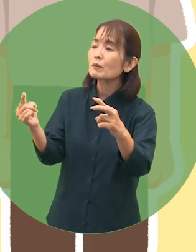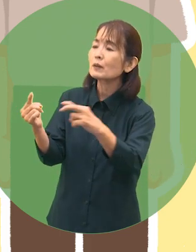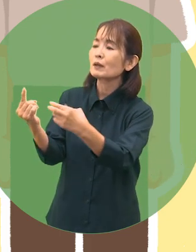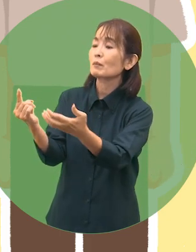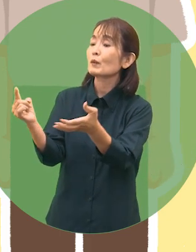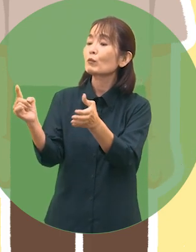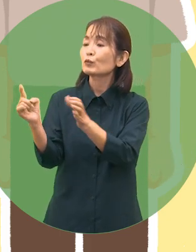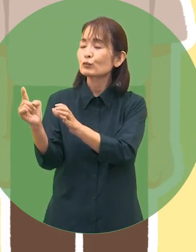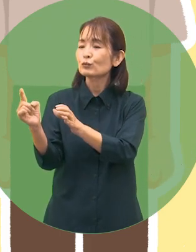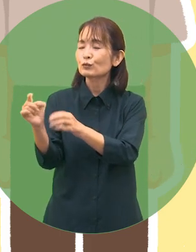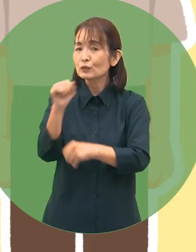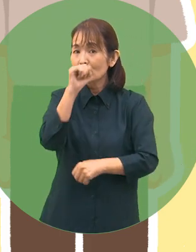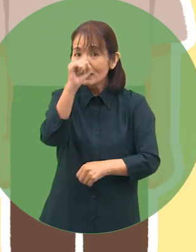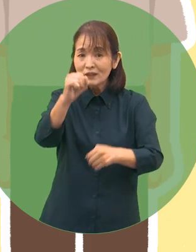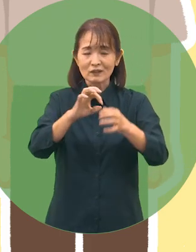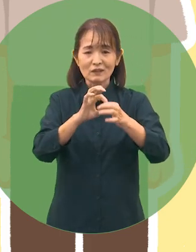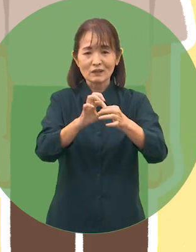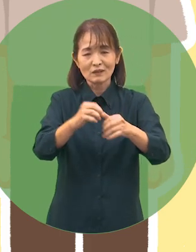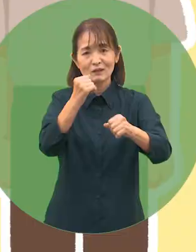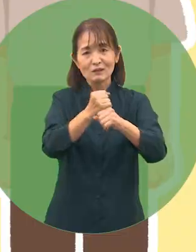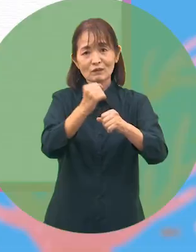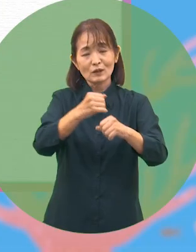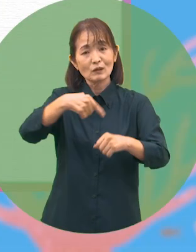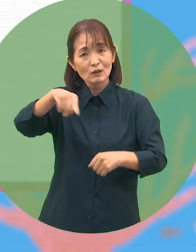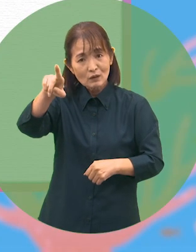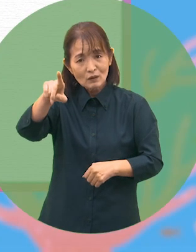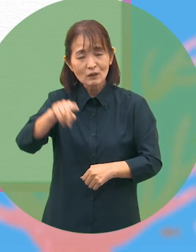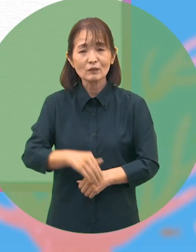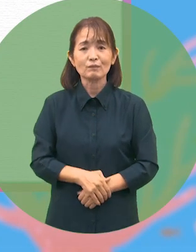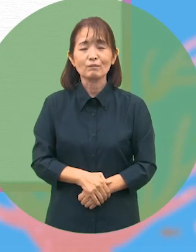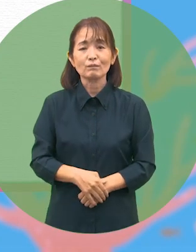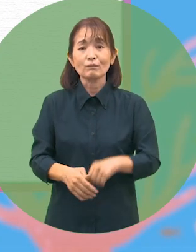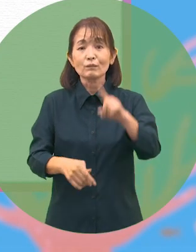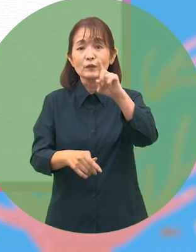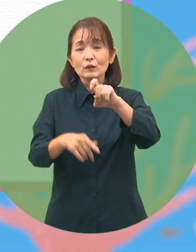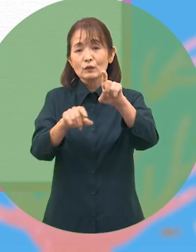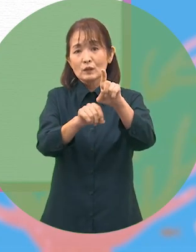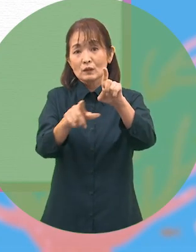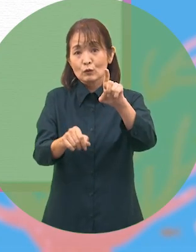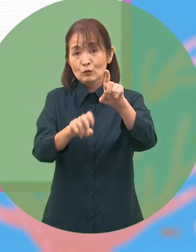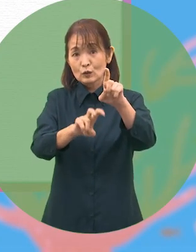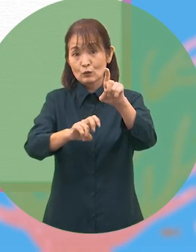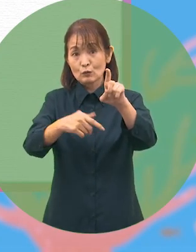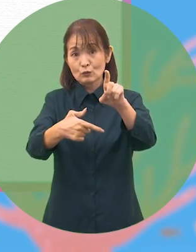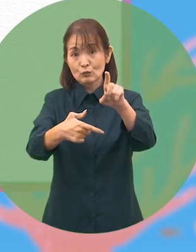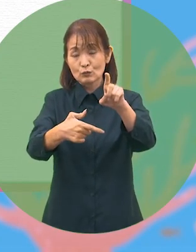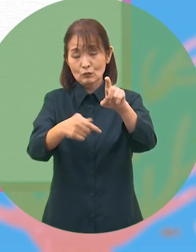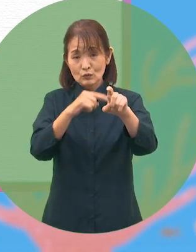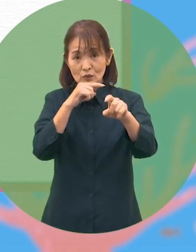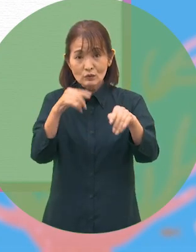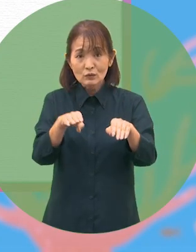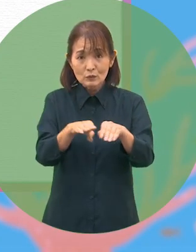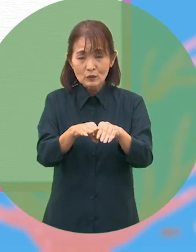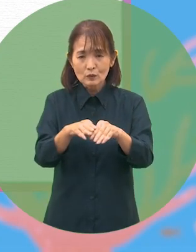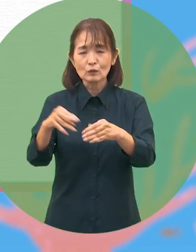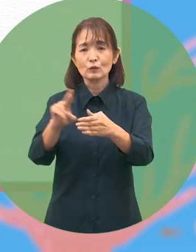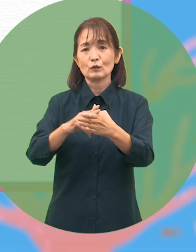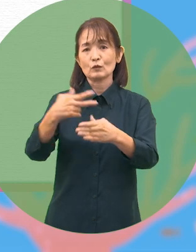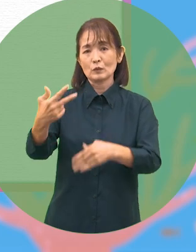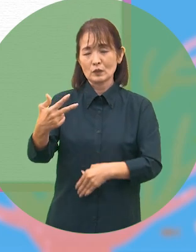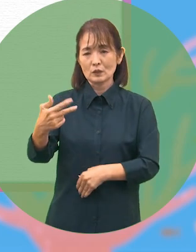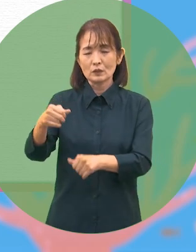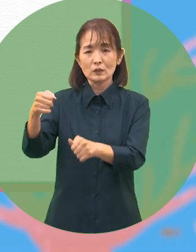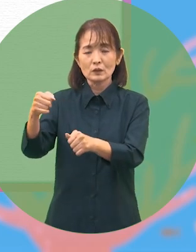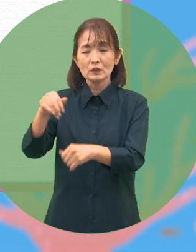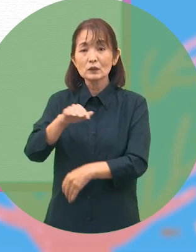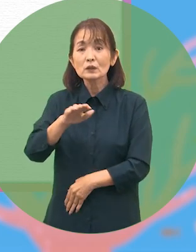守り合える環境を作っていきましょう。 11月26日日曜日には、うるま市で児童虐待